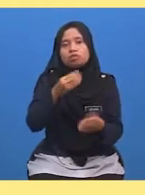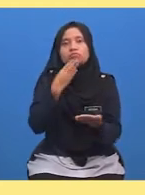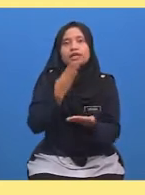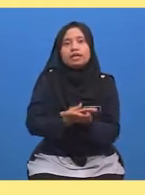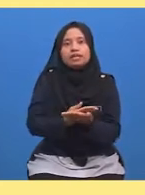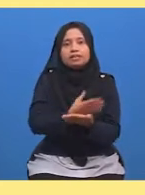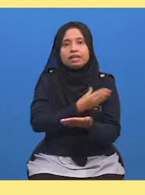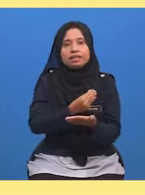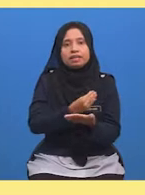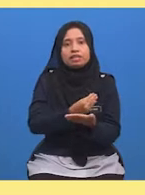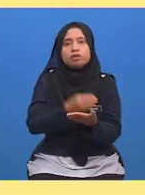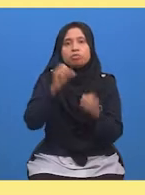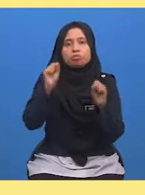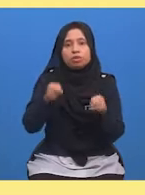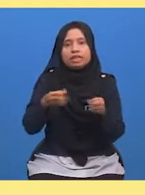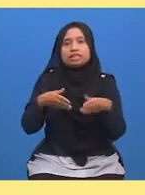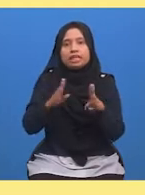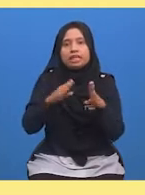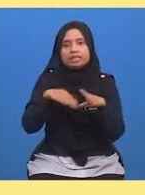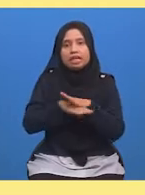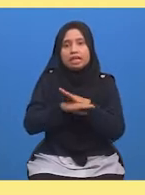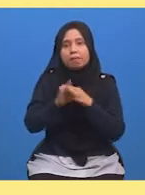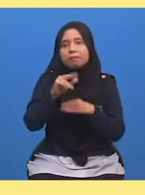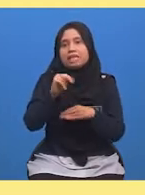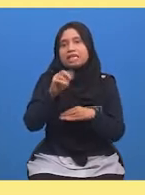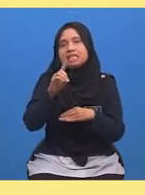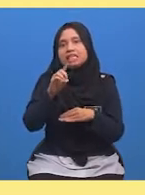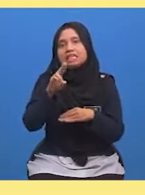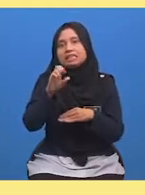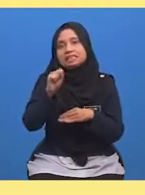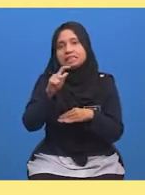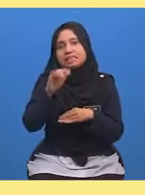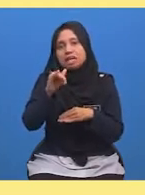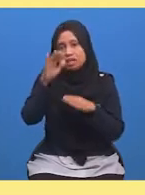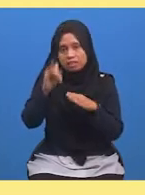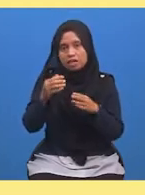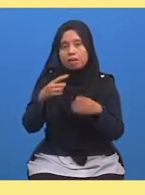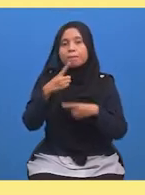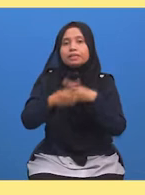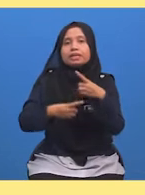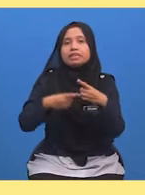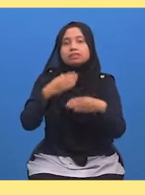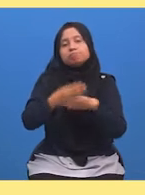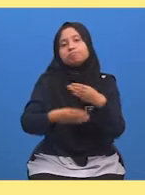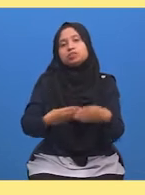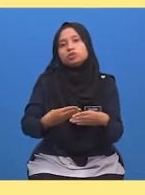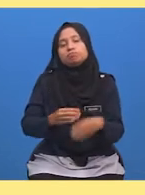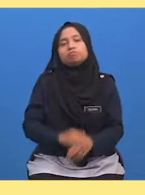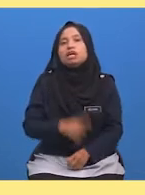serta beroperasi dalam pasaran atau industri yang berdaya maju. 1 markah.